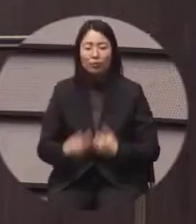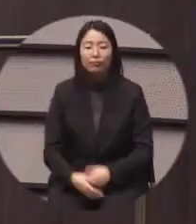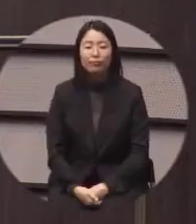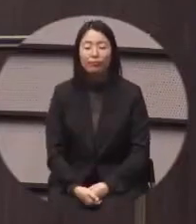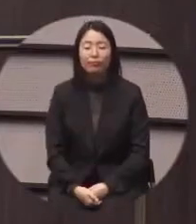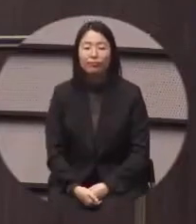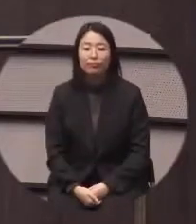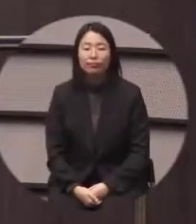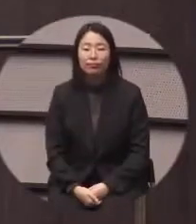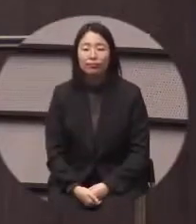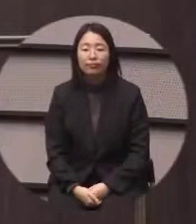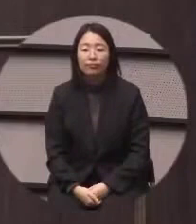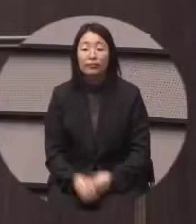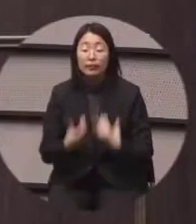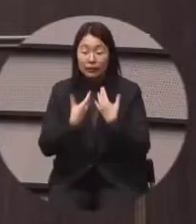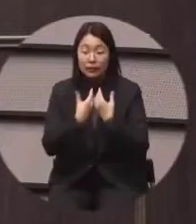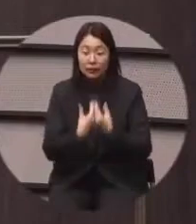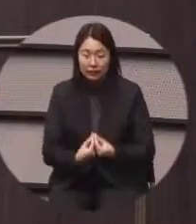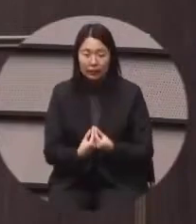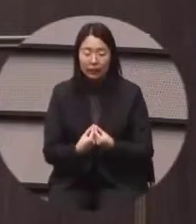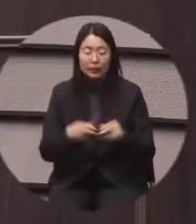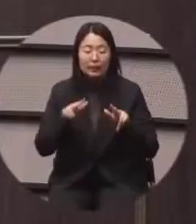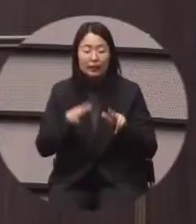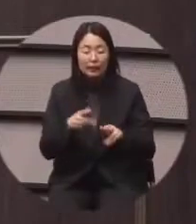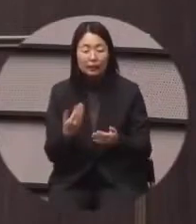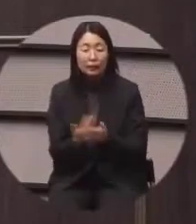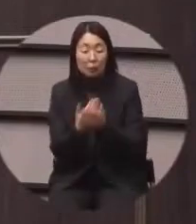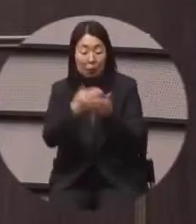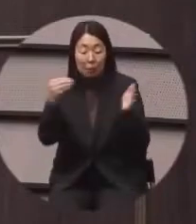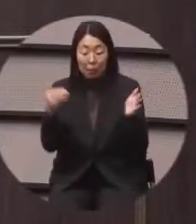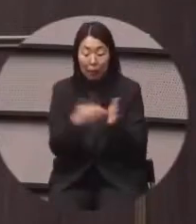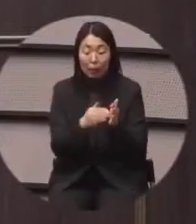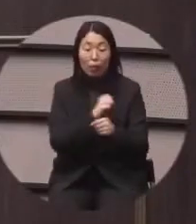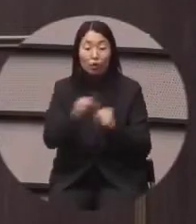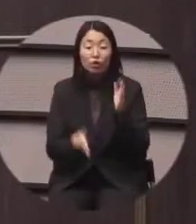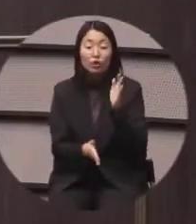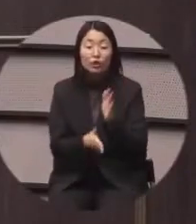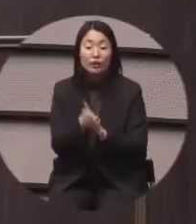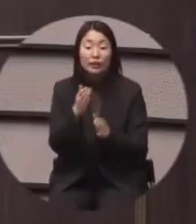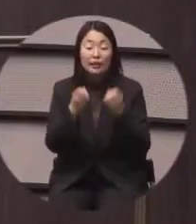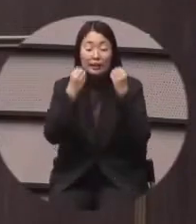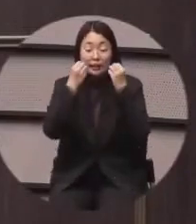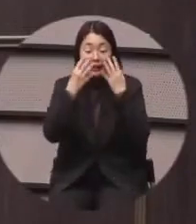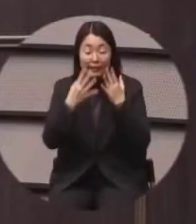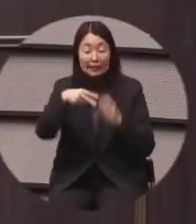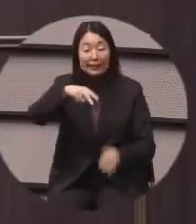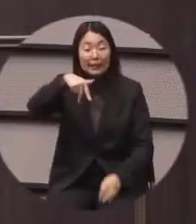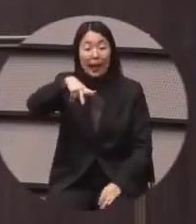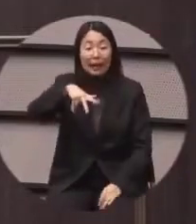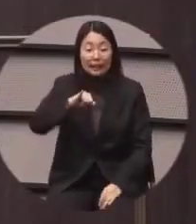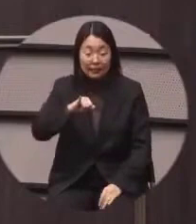생각합니다. 예를 들어 현재 개발이 완료된 광주시 신시가지라 할 수 있는